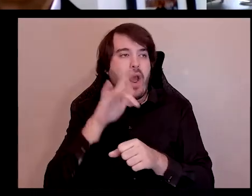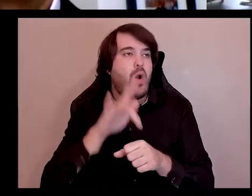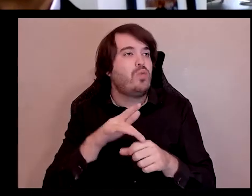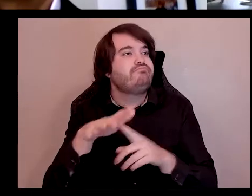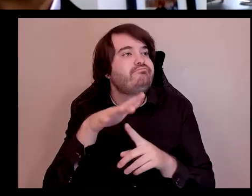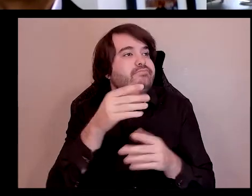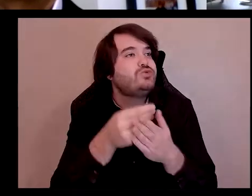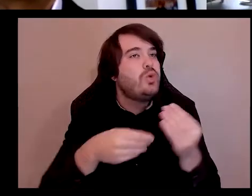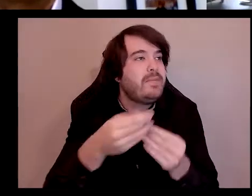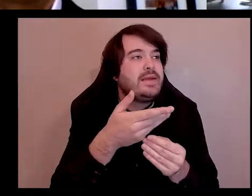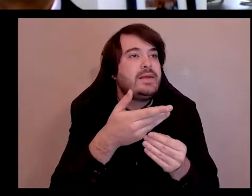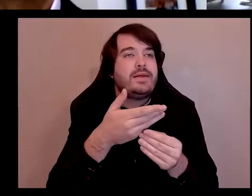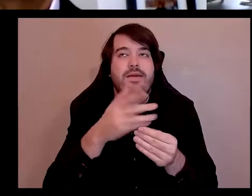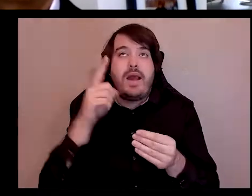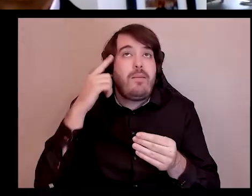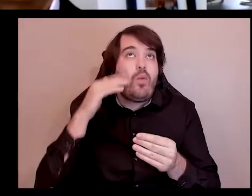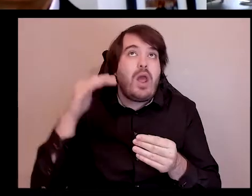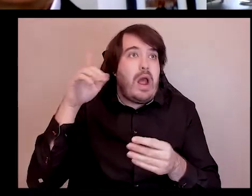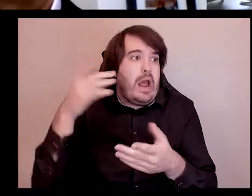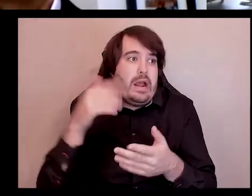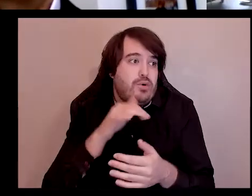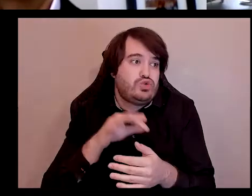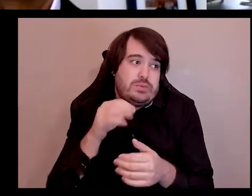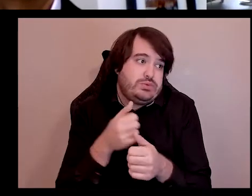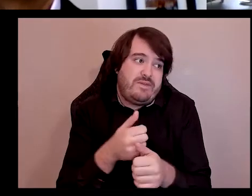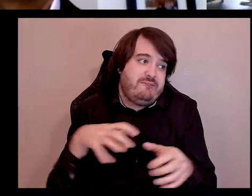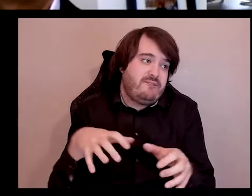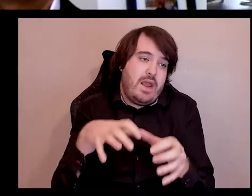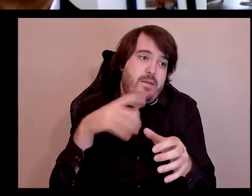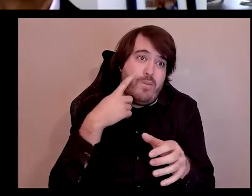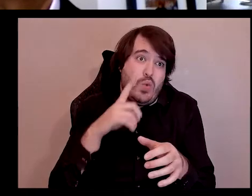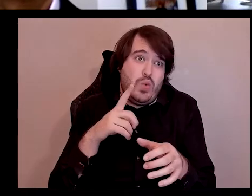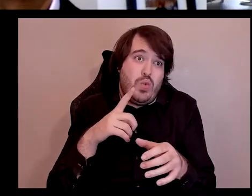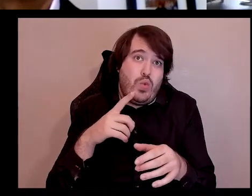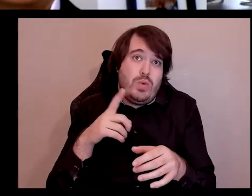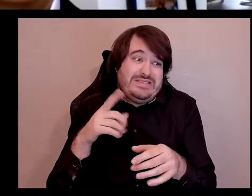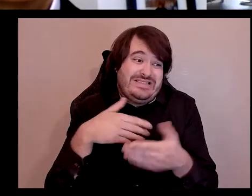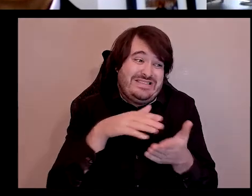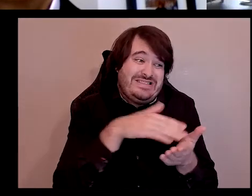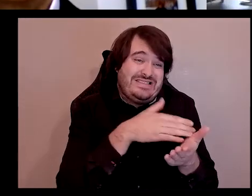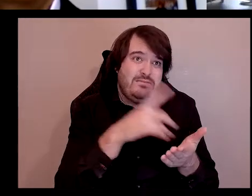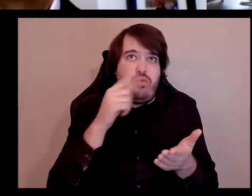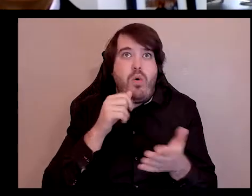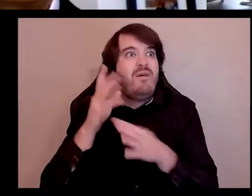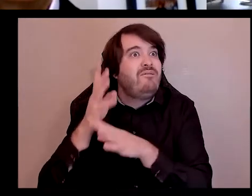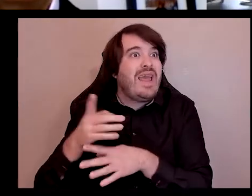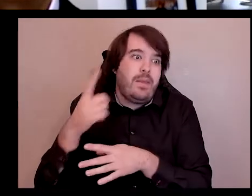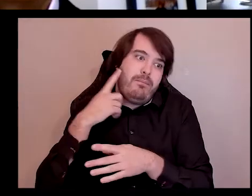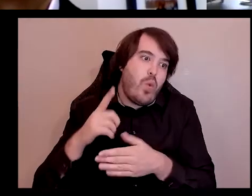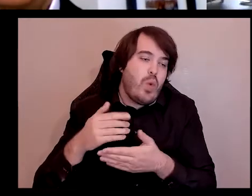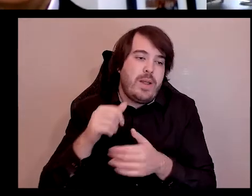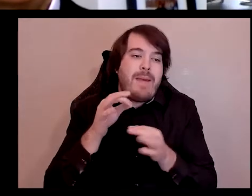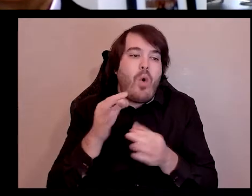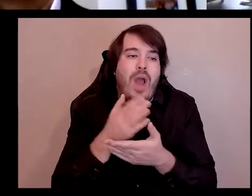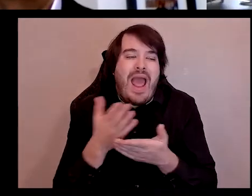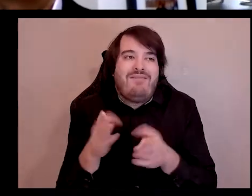leur emploi en fonction de la condition économique, tout simplement, en fonction de coupures que l'employeur a été obligé de faire pour assurer sa survie aussi,